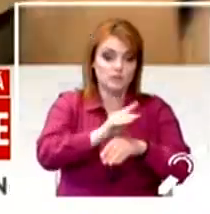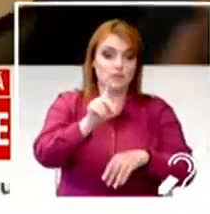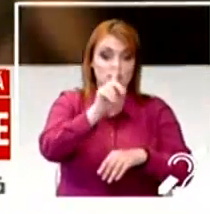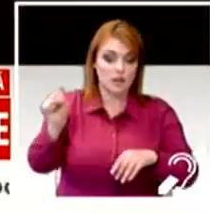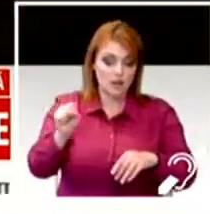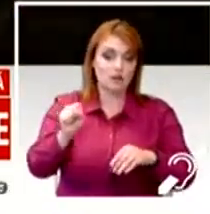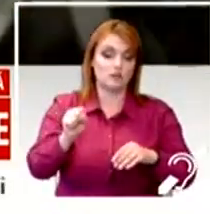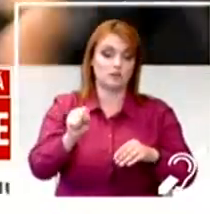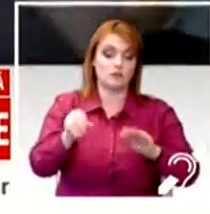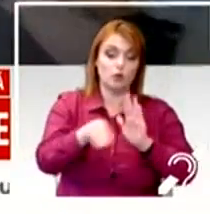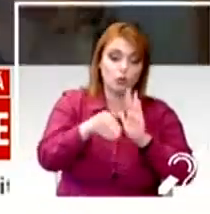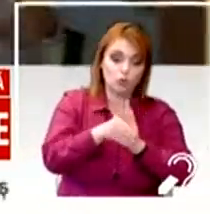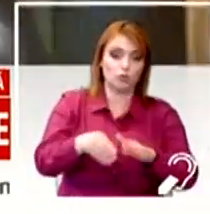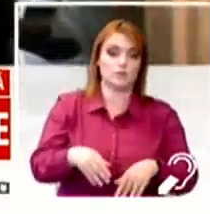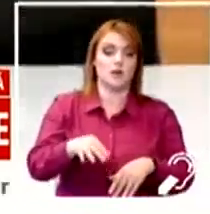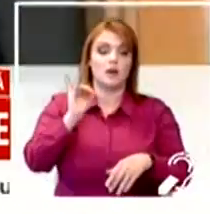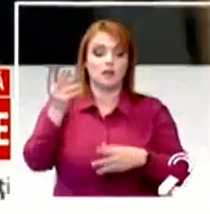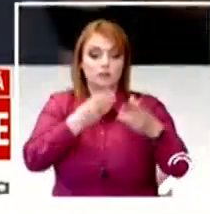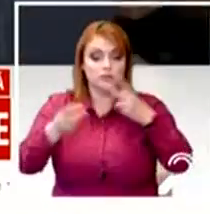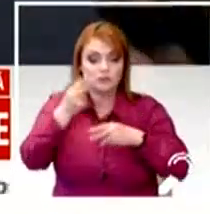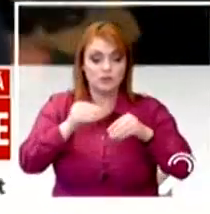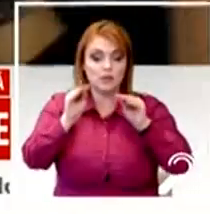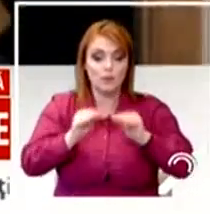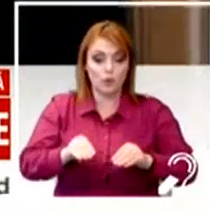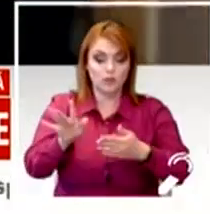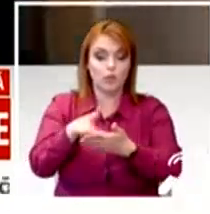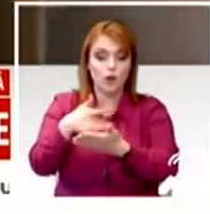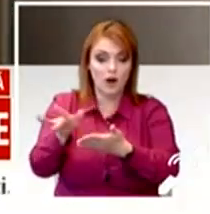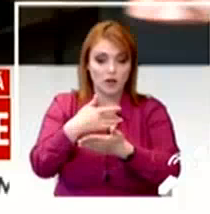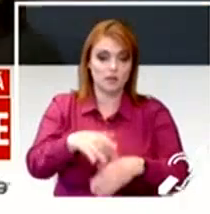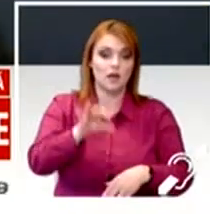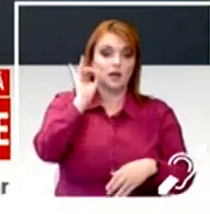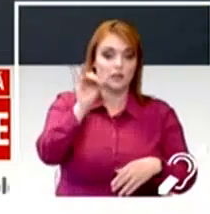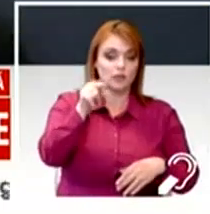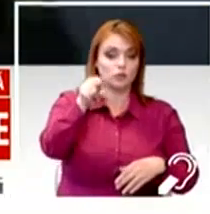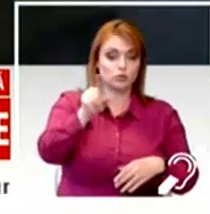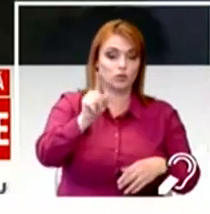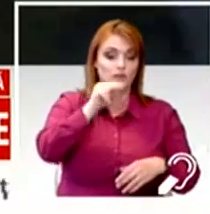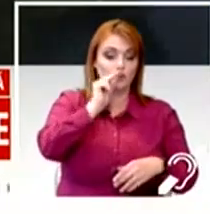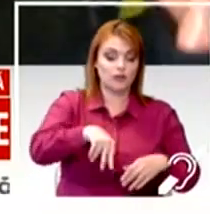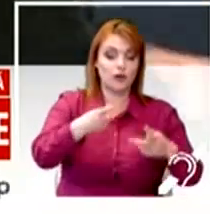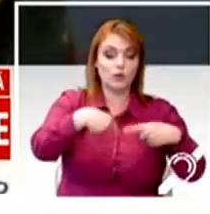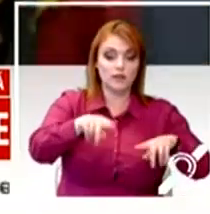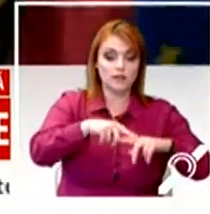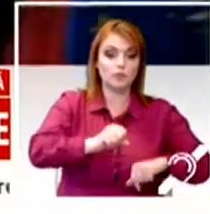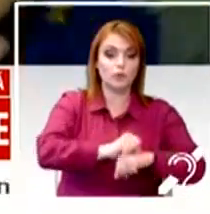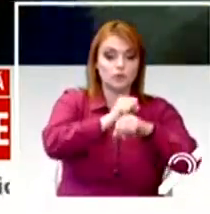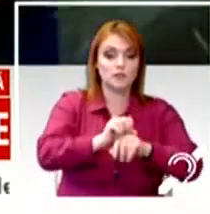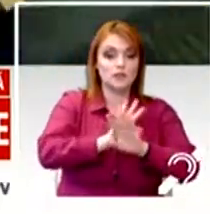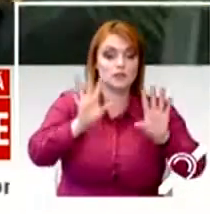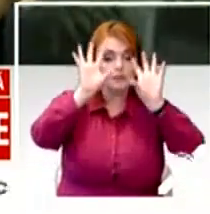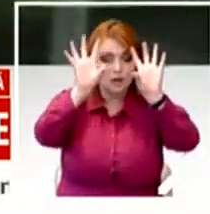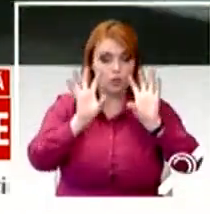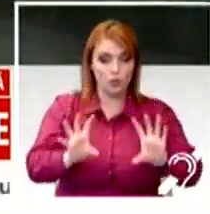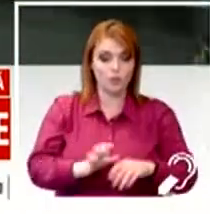fi dat indicații învinuiților în dosarul privind organizarea protestelor ilegale. Țin să